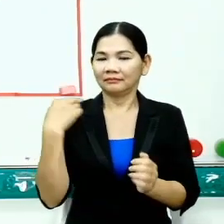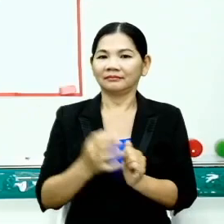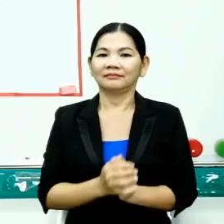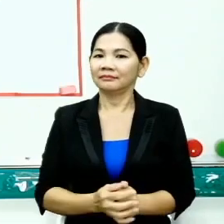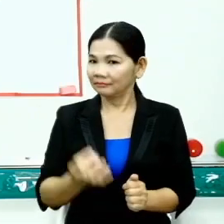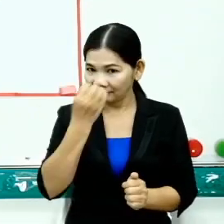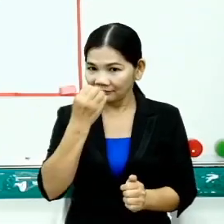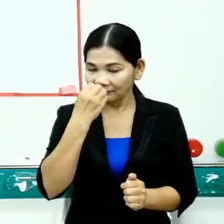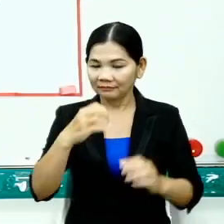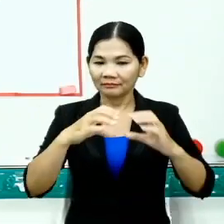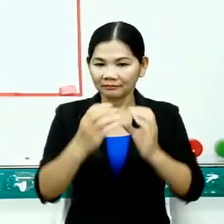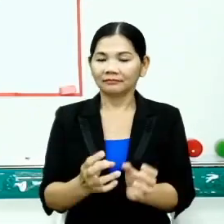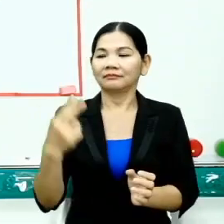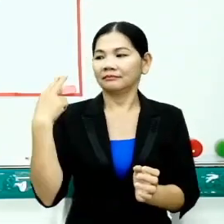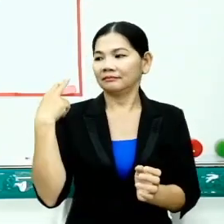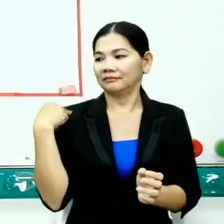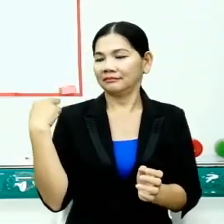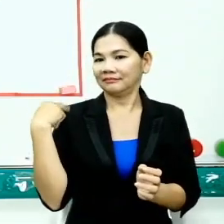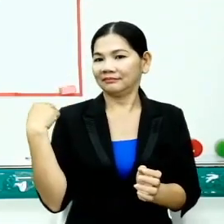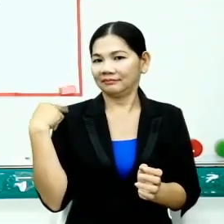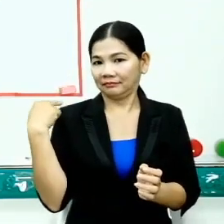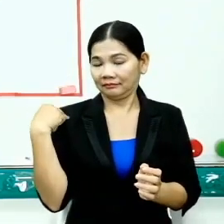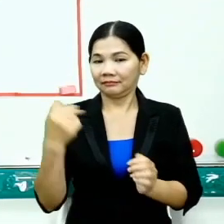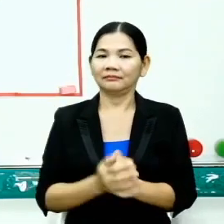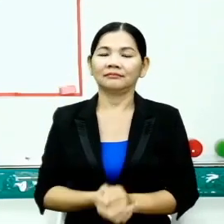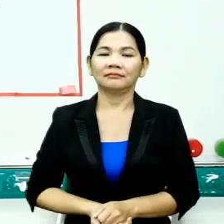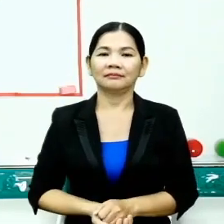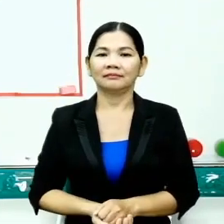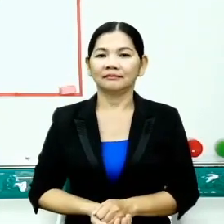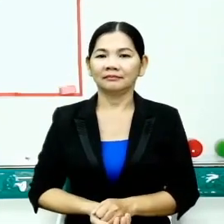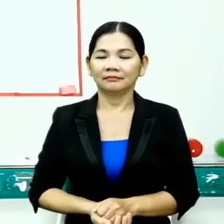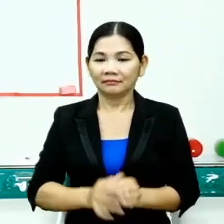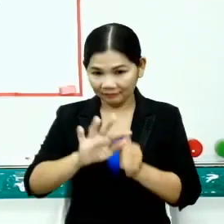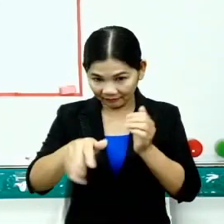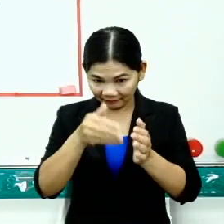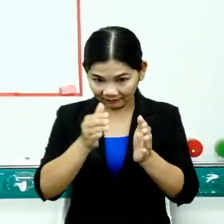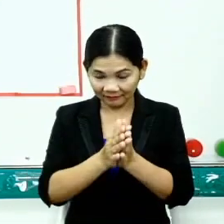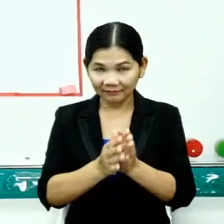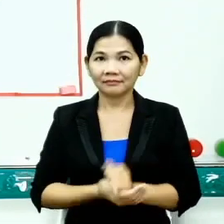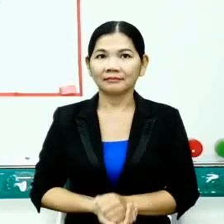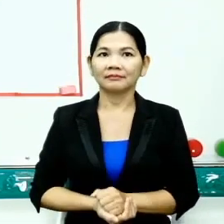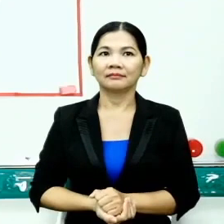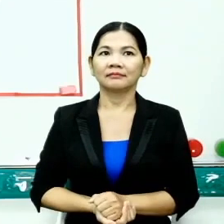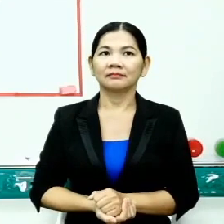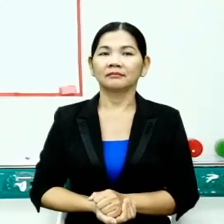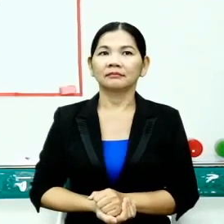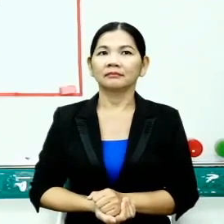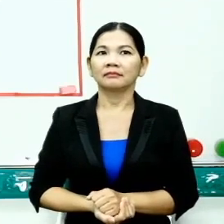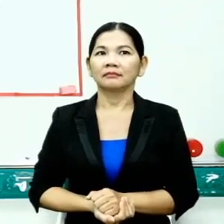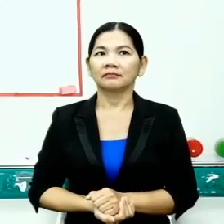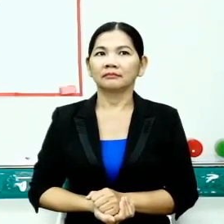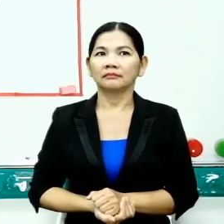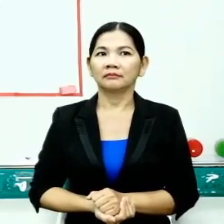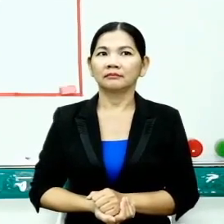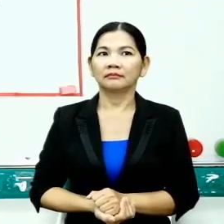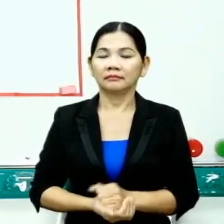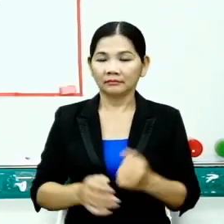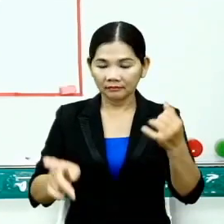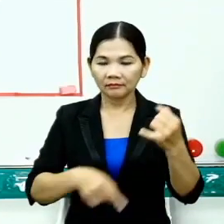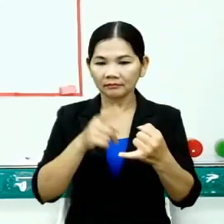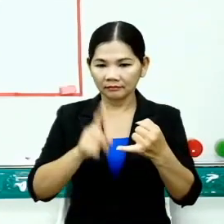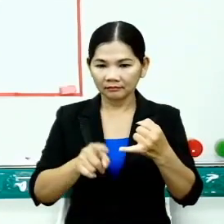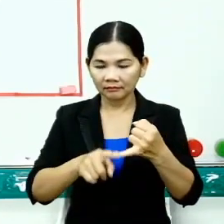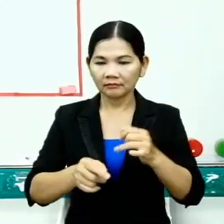បានញ៉ាំសែសេដាណាកូនណាចាអរគុណមែនទែនកូនកូនទាំងអស់គ្នាតោះចុងក្រោ